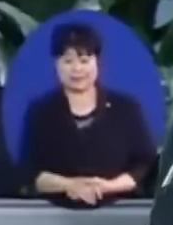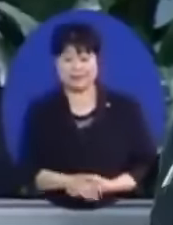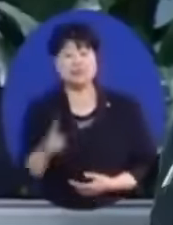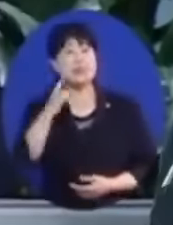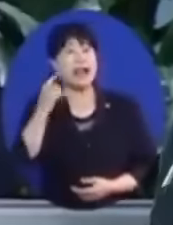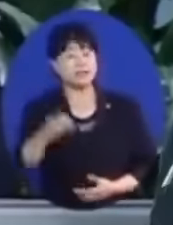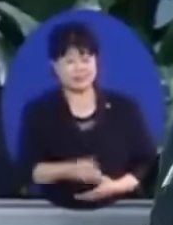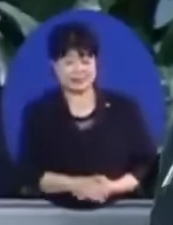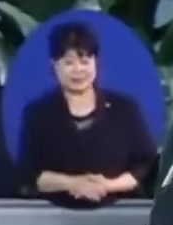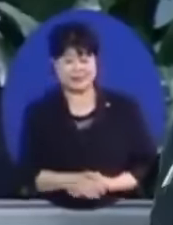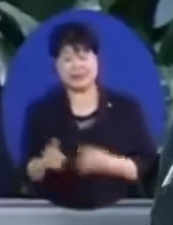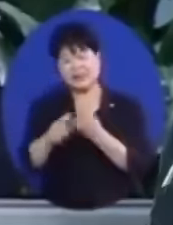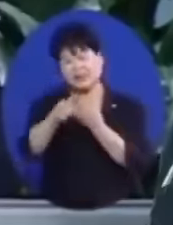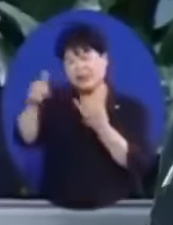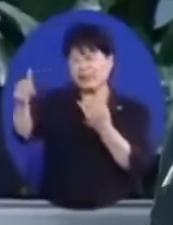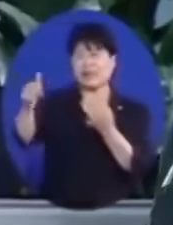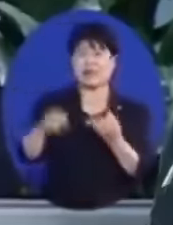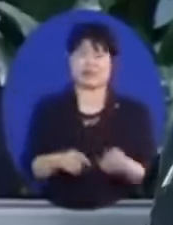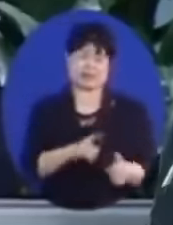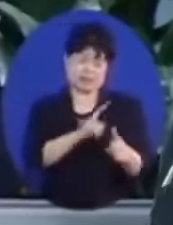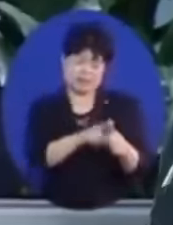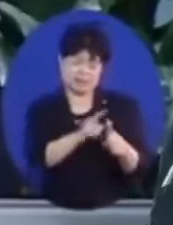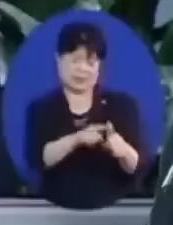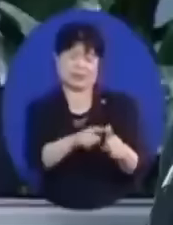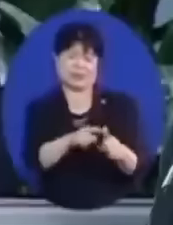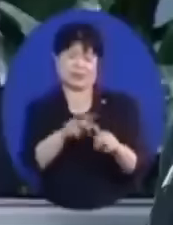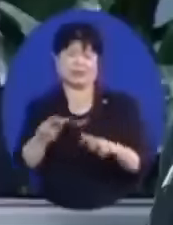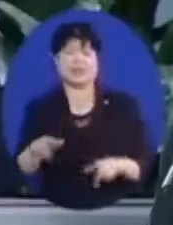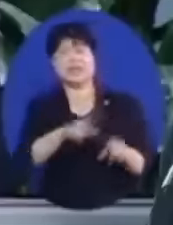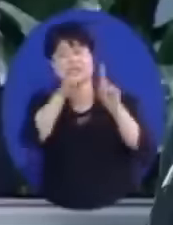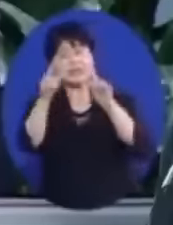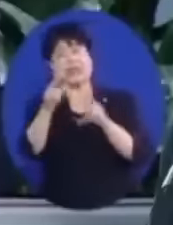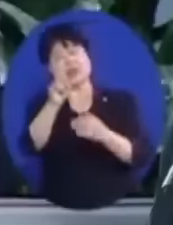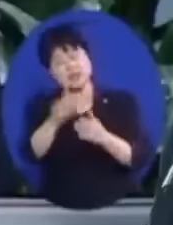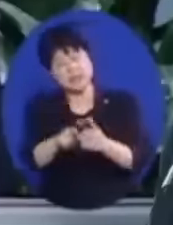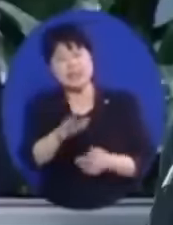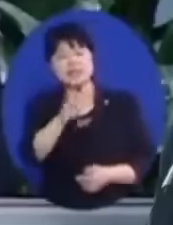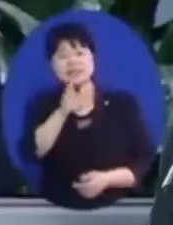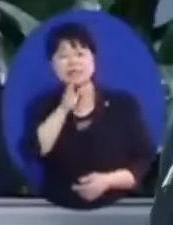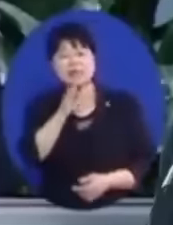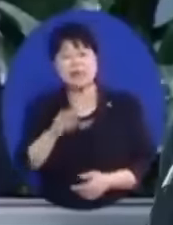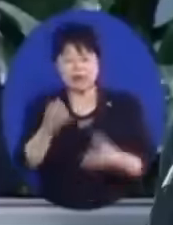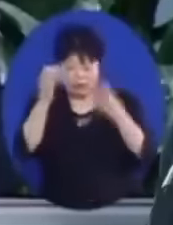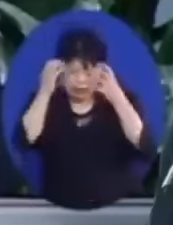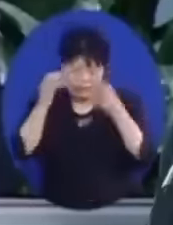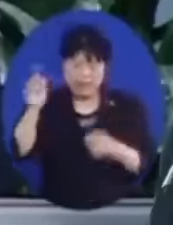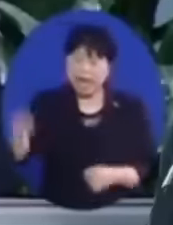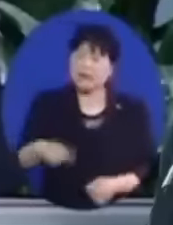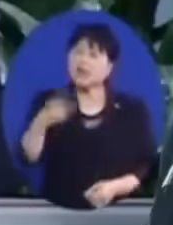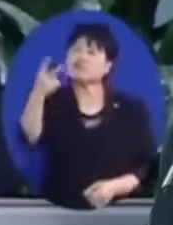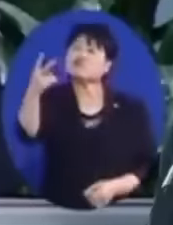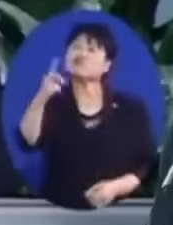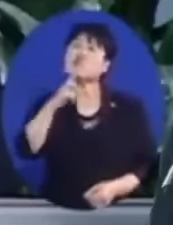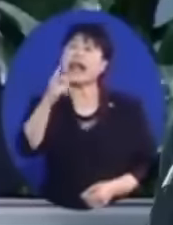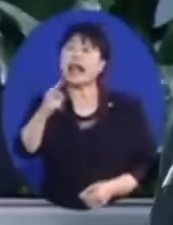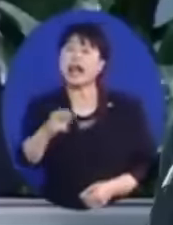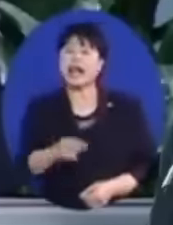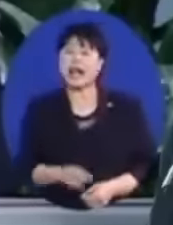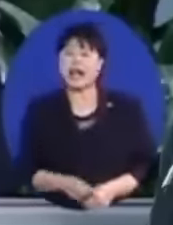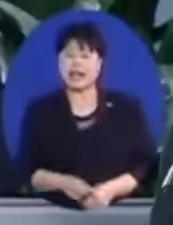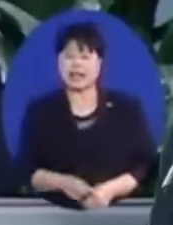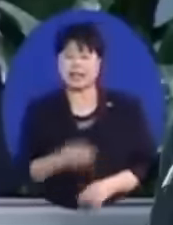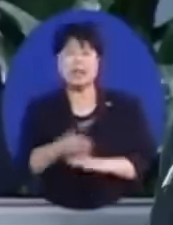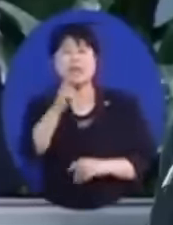그런 말씀하니까요. 우리 남편하고요 내가 지금까지 살아온 이 시간 동안 하루에 두 마디밖에 못